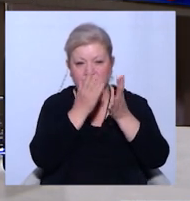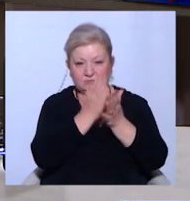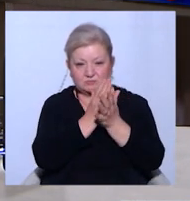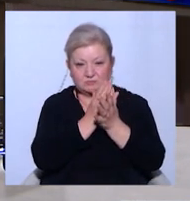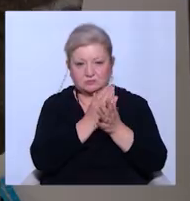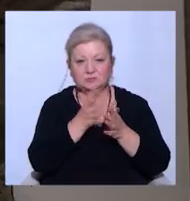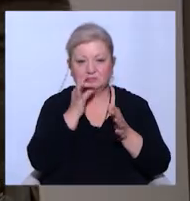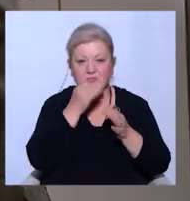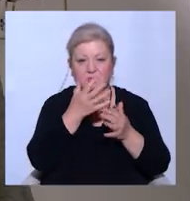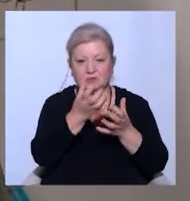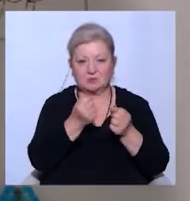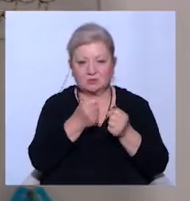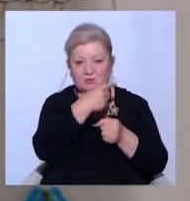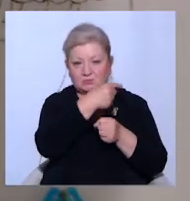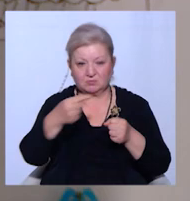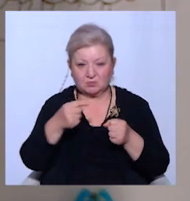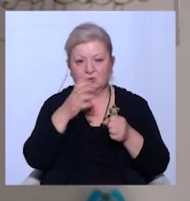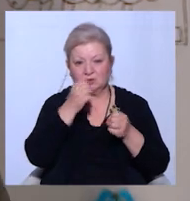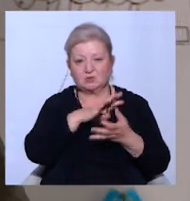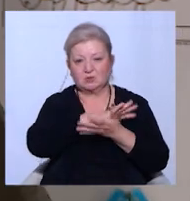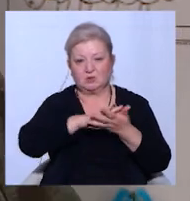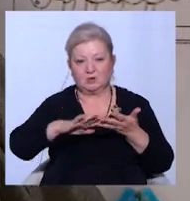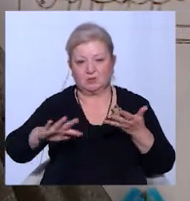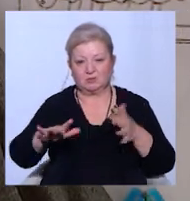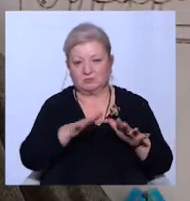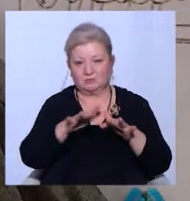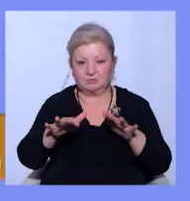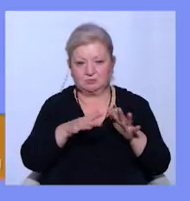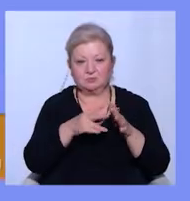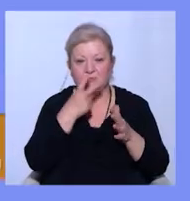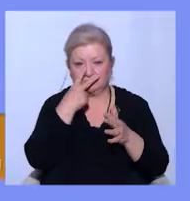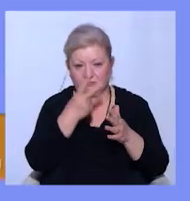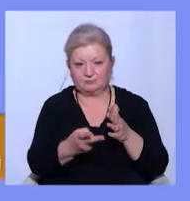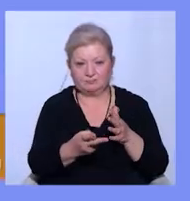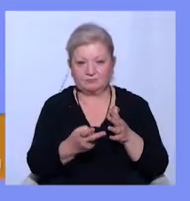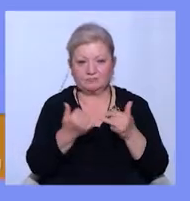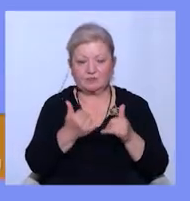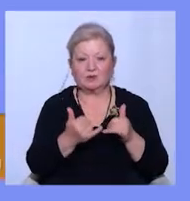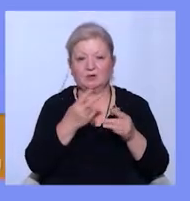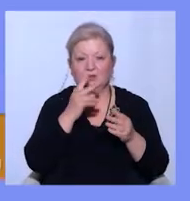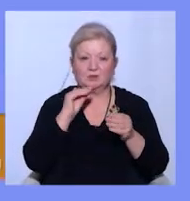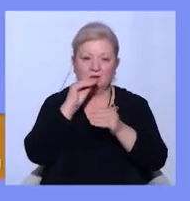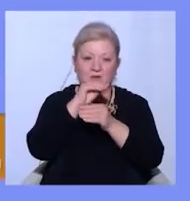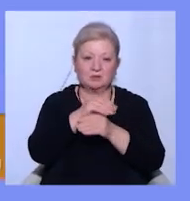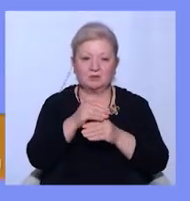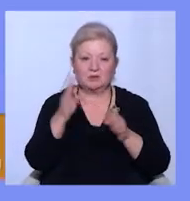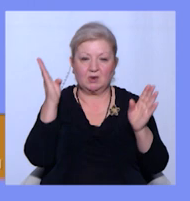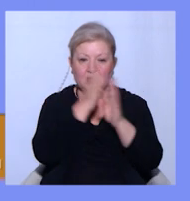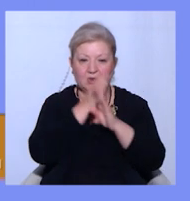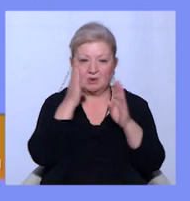მოვიქეცით, როდესაც მანქანა ხტებოდა უფსკრულზე. დავაბრუნოთ ეს საწყის პოზიციაში